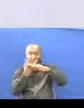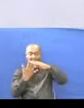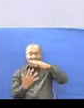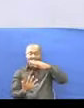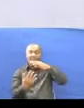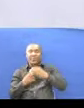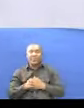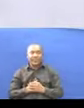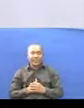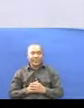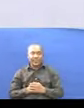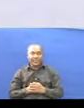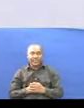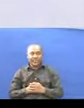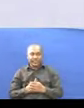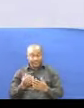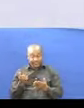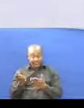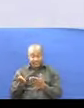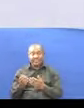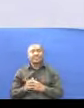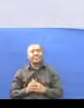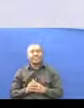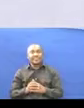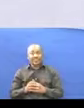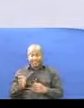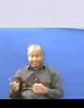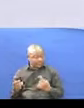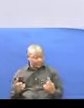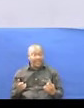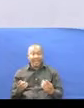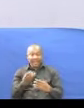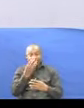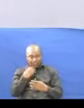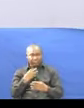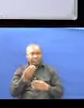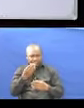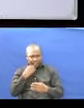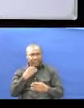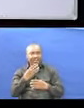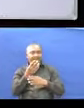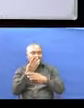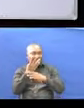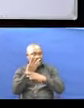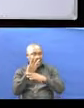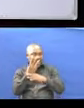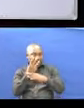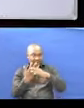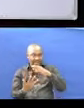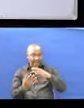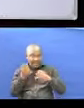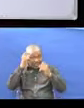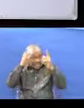pamoja walikula tatu ya tano ya mkate huo. Tumeelewana vizuri eh? Vizuri kabisa, kila mmoja